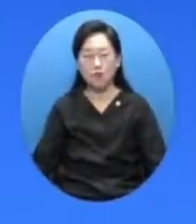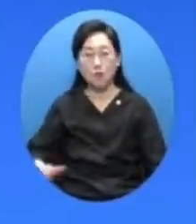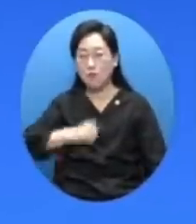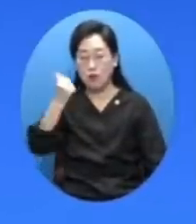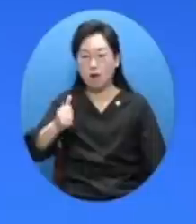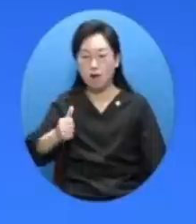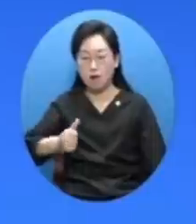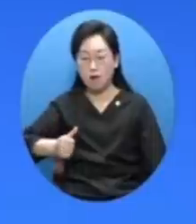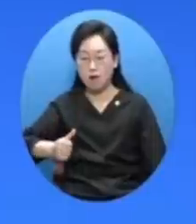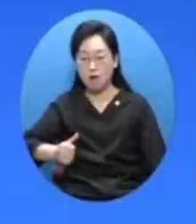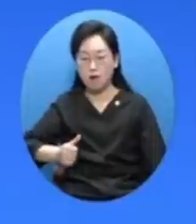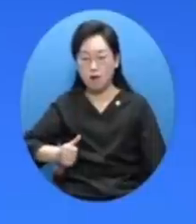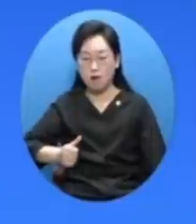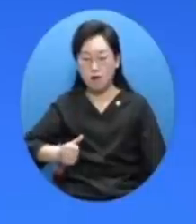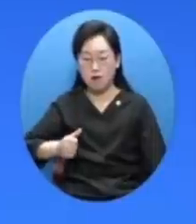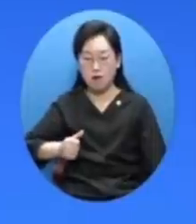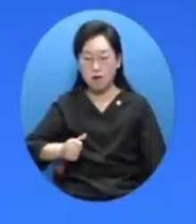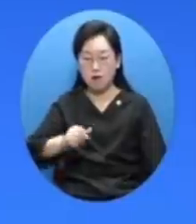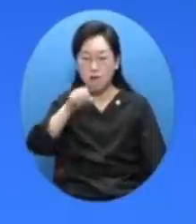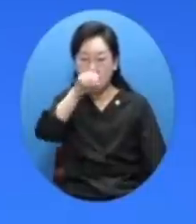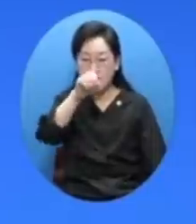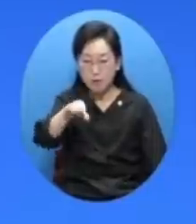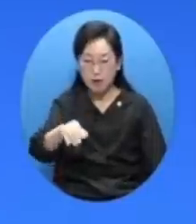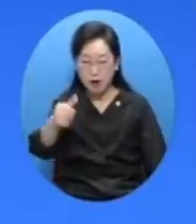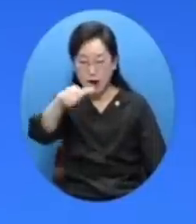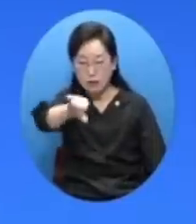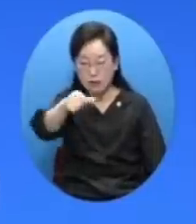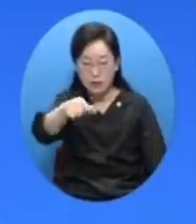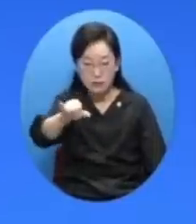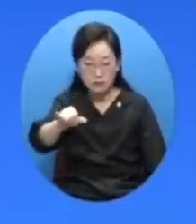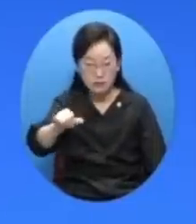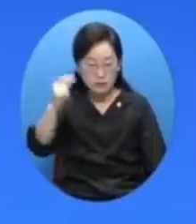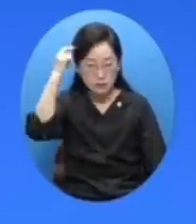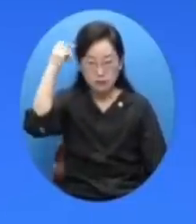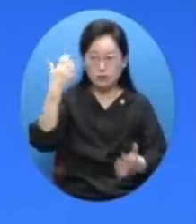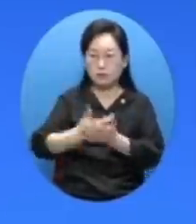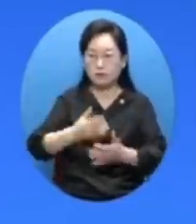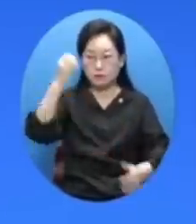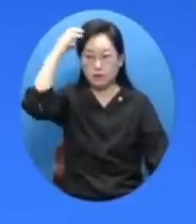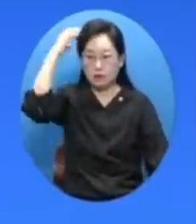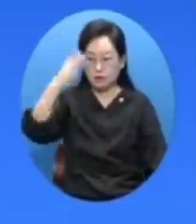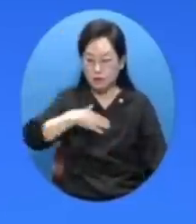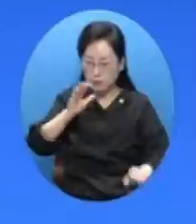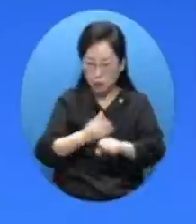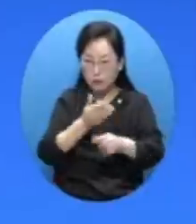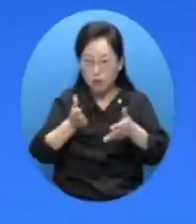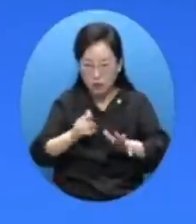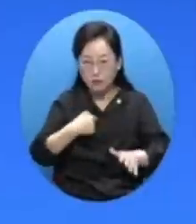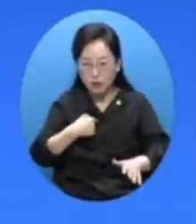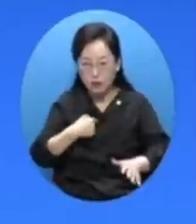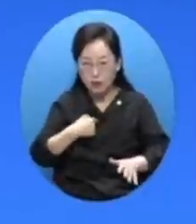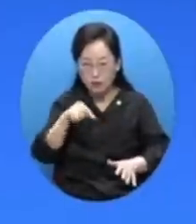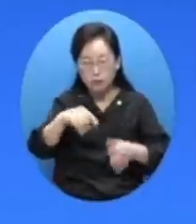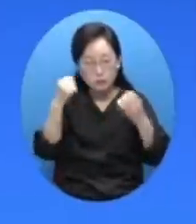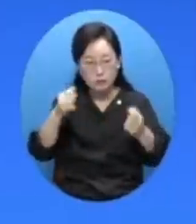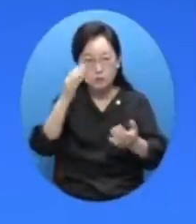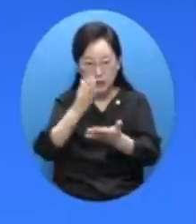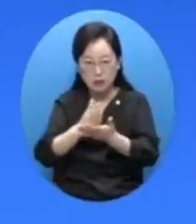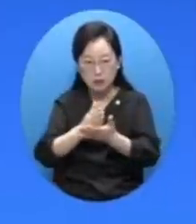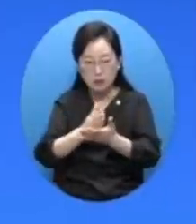화가 나서 순간적으로 말했는데 아이는 그 말이 막 충격적으로 받아들여서 나는 잘못 태어났구나 내가 있을 것이 아니구나